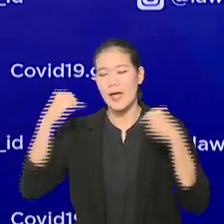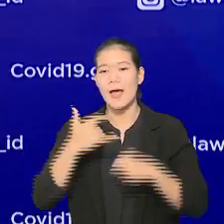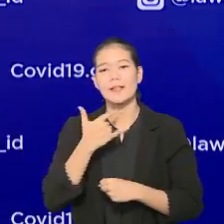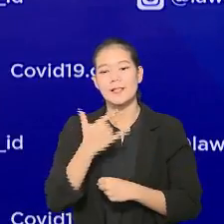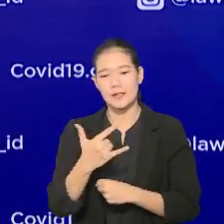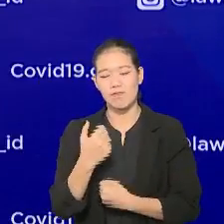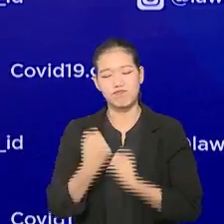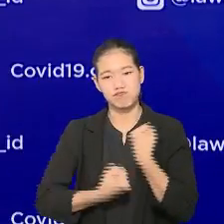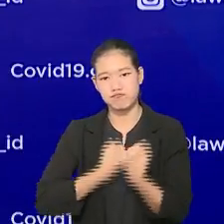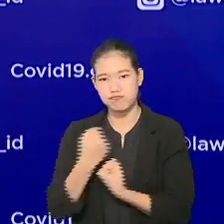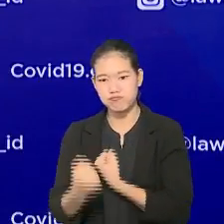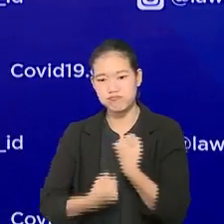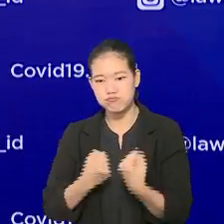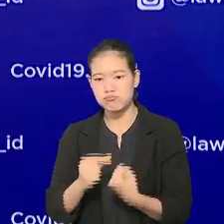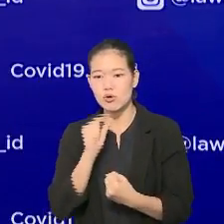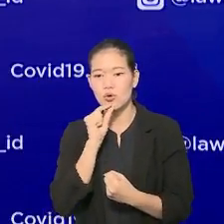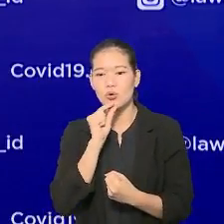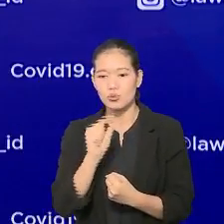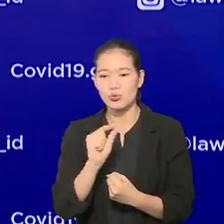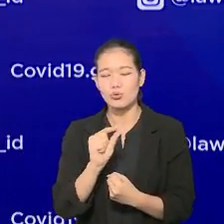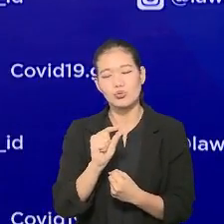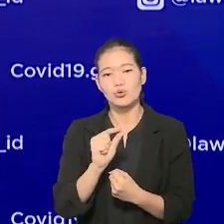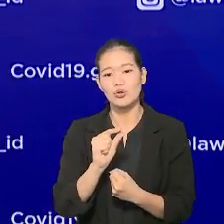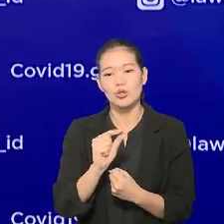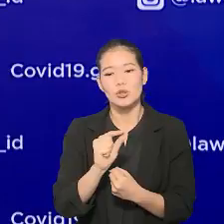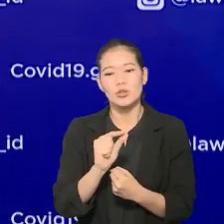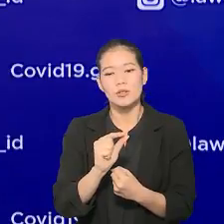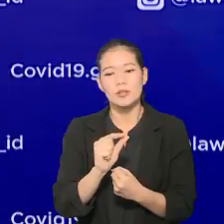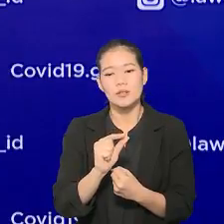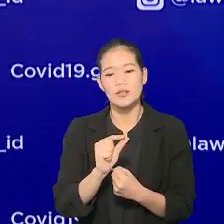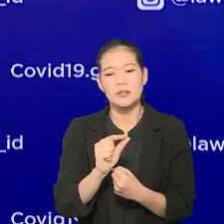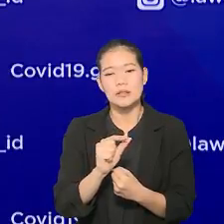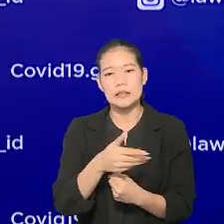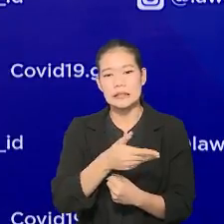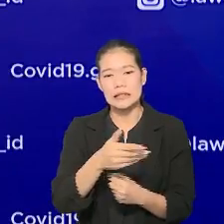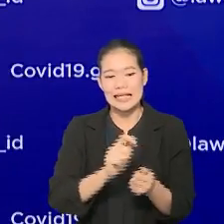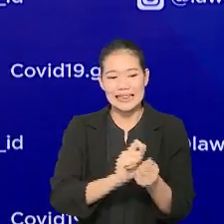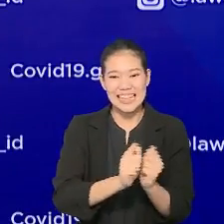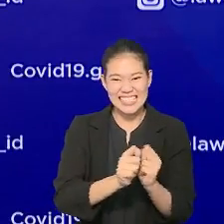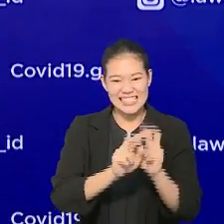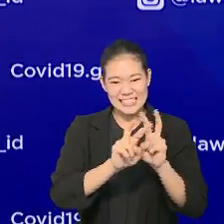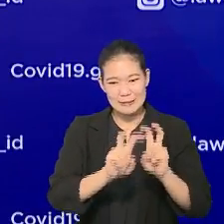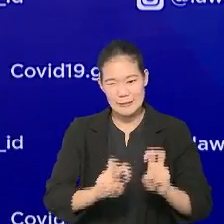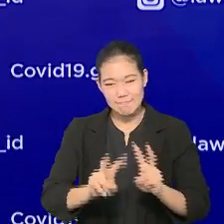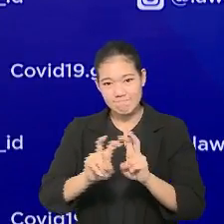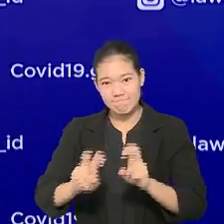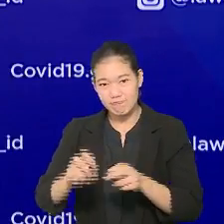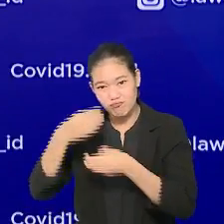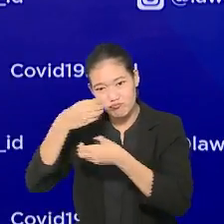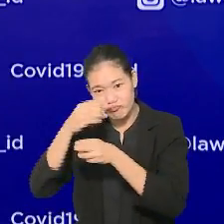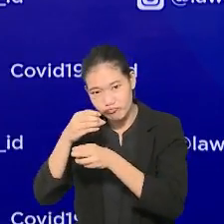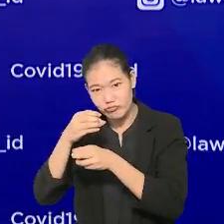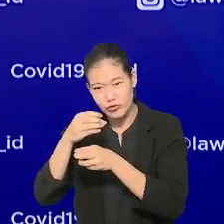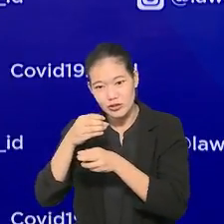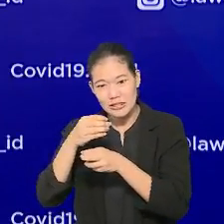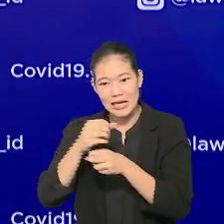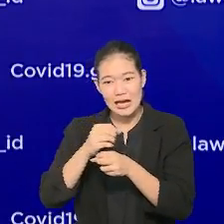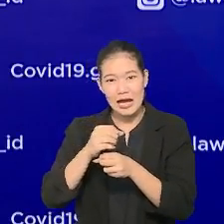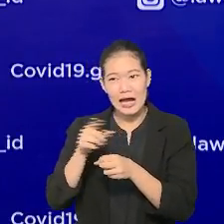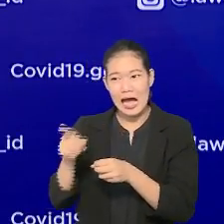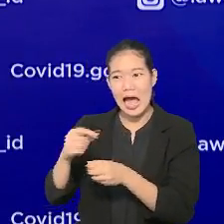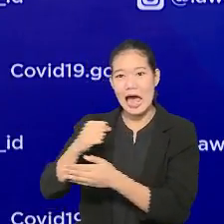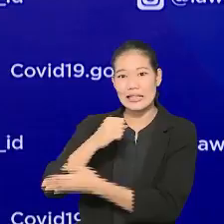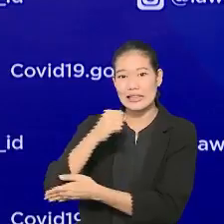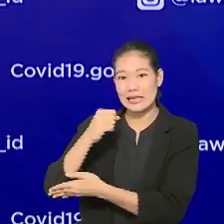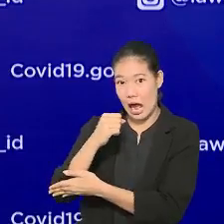terus menggencarkan upaya whole genome sequencing, bahkan mewajibkan sampel dari spesimen kasus positif dari negara